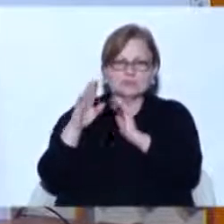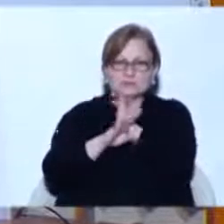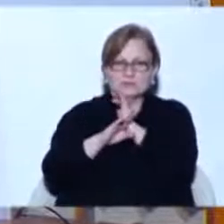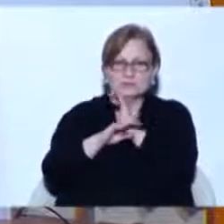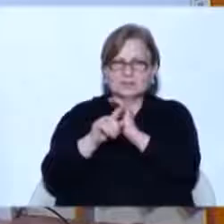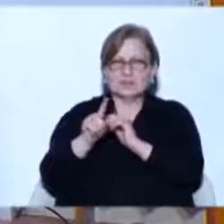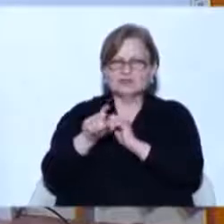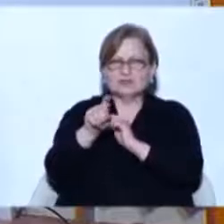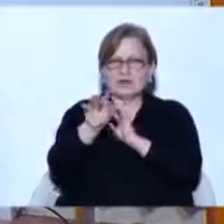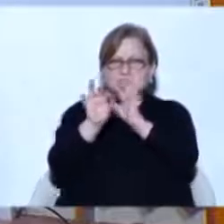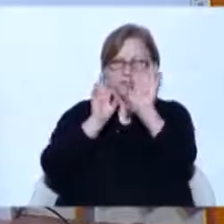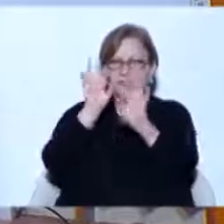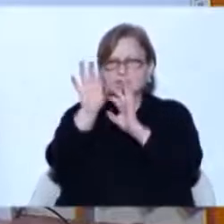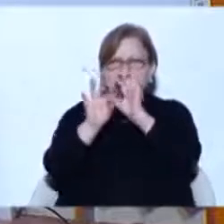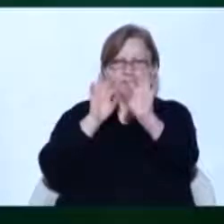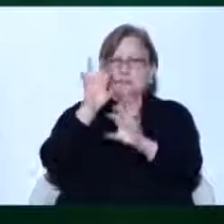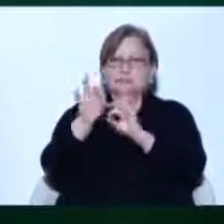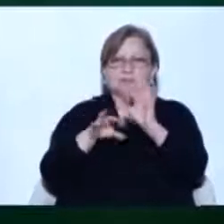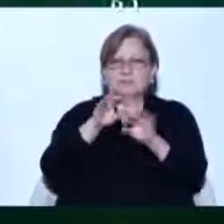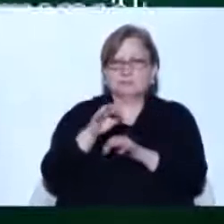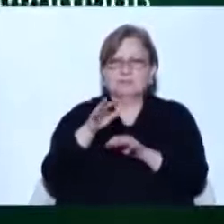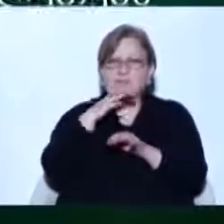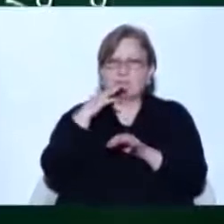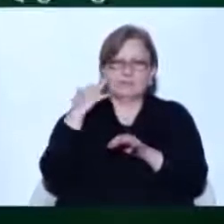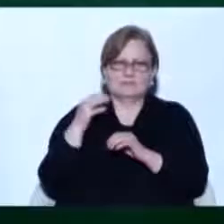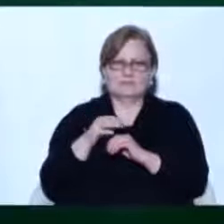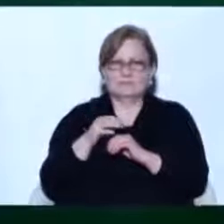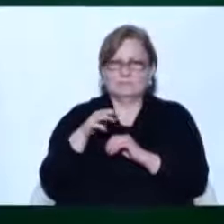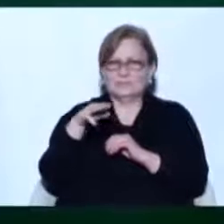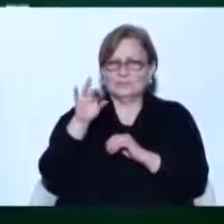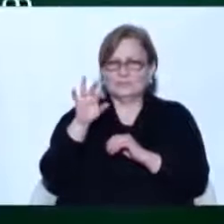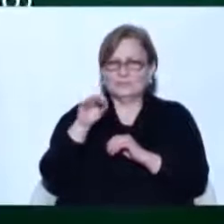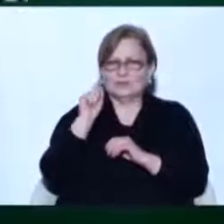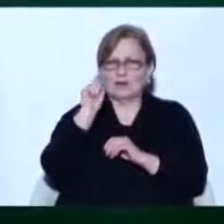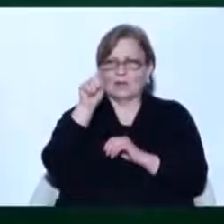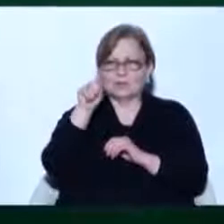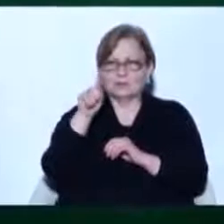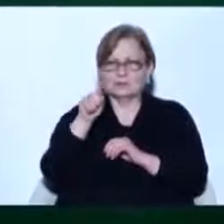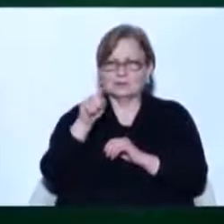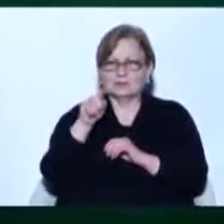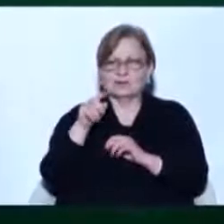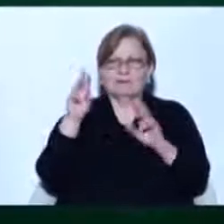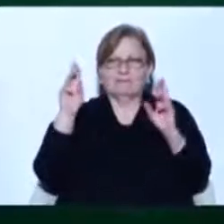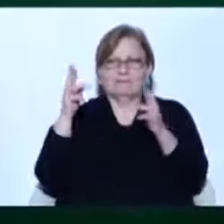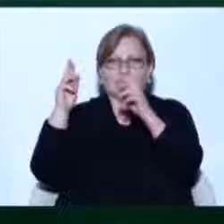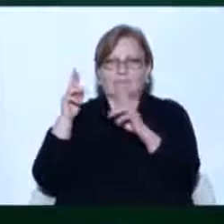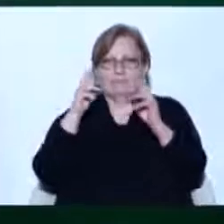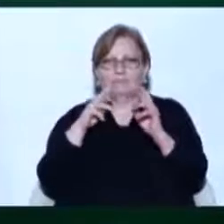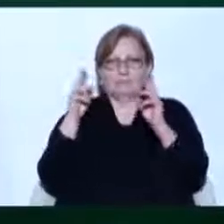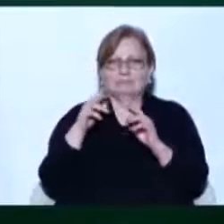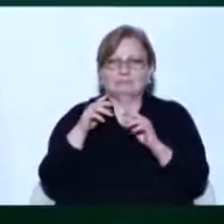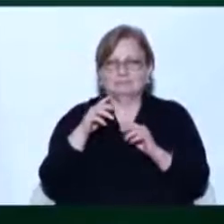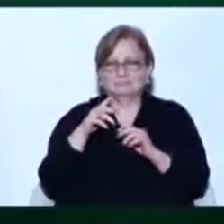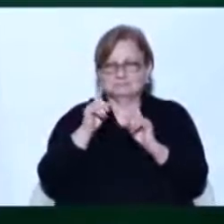ჭიაყელები პანტაპუნტით ამოჰყავდა. ტოტო კოდალას კაკუნზე ბრეიკ დანსის ილეთებს